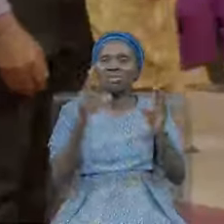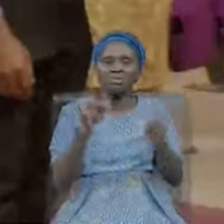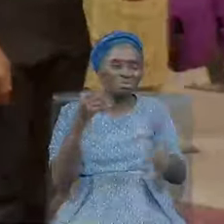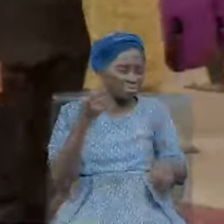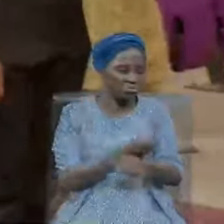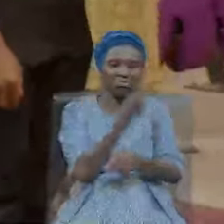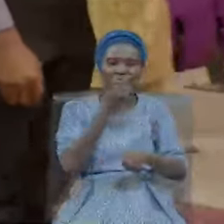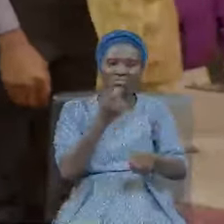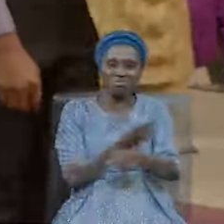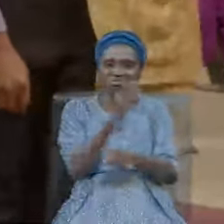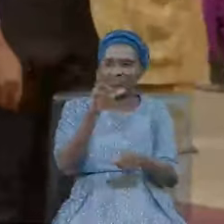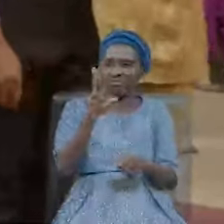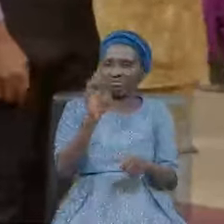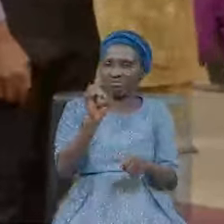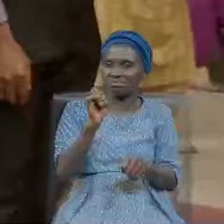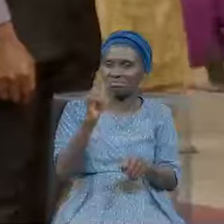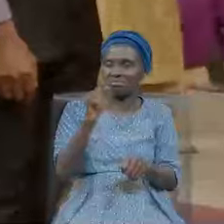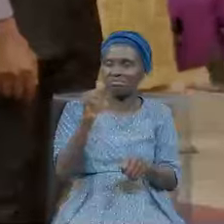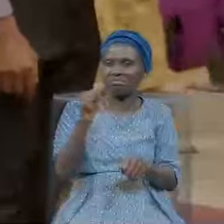pas de représailles, pas de vengeance.